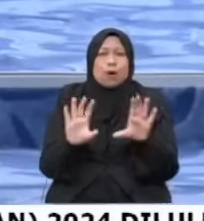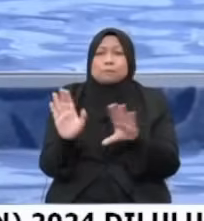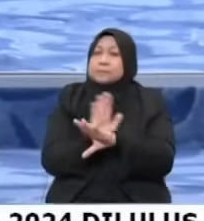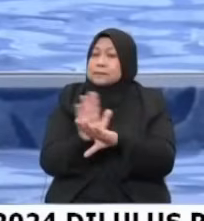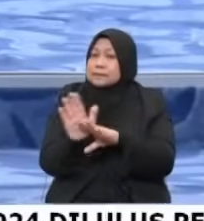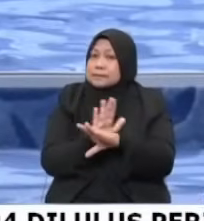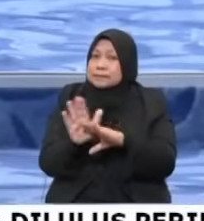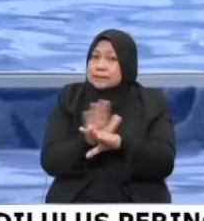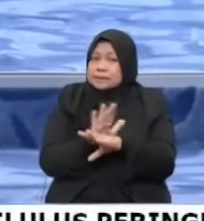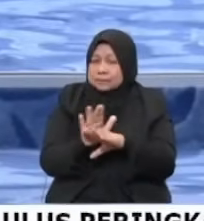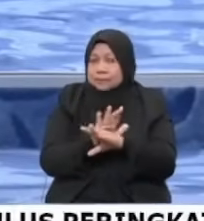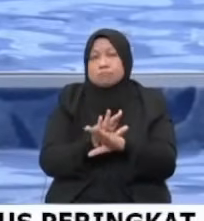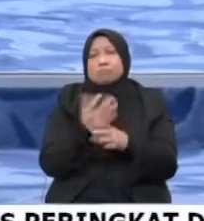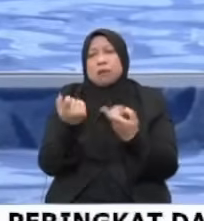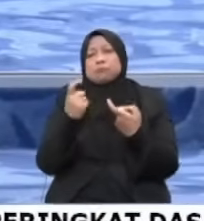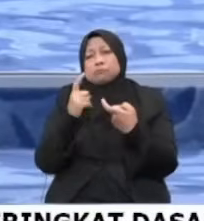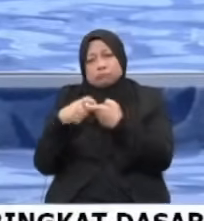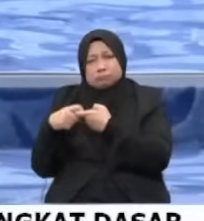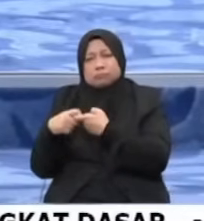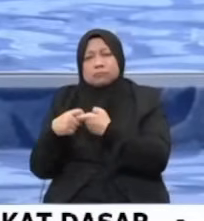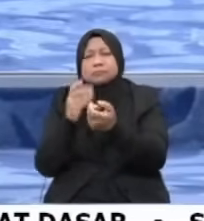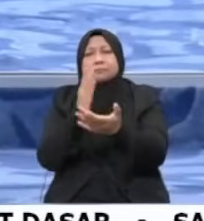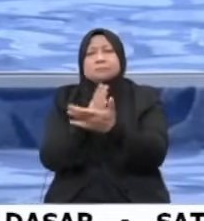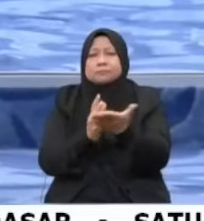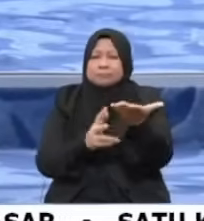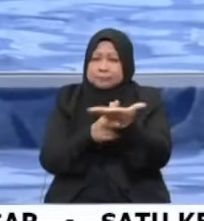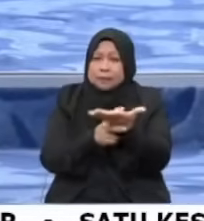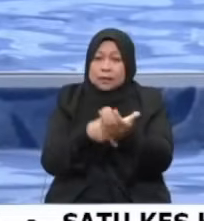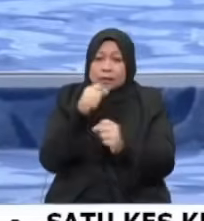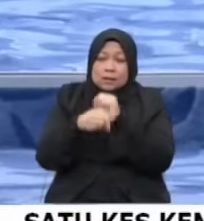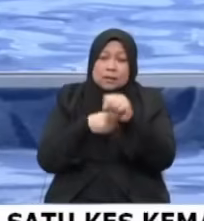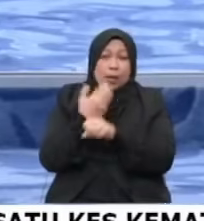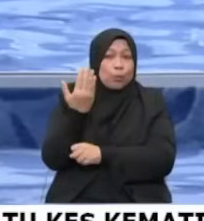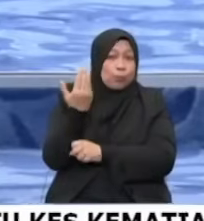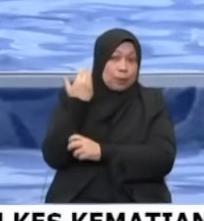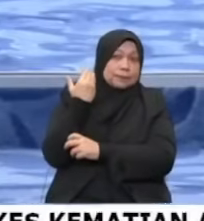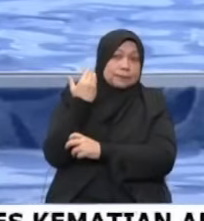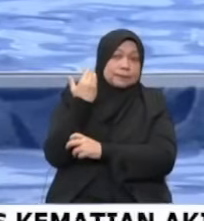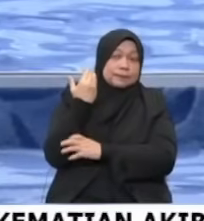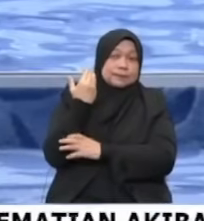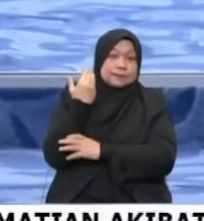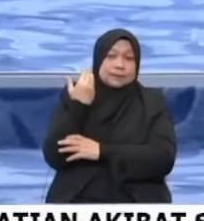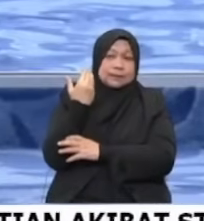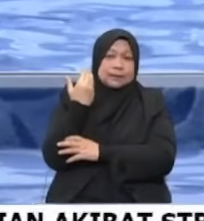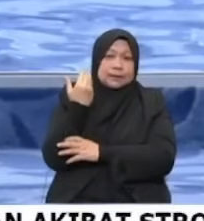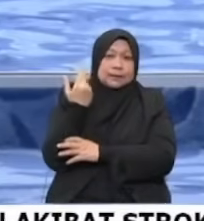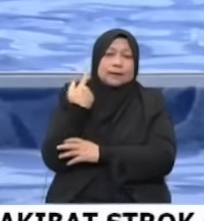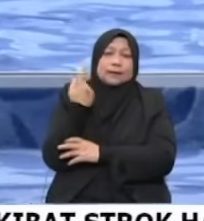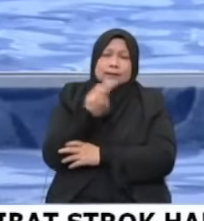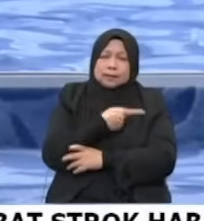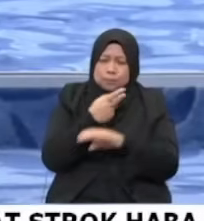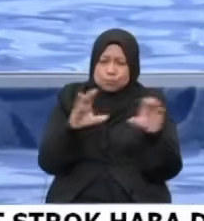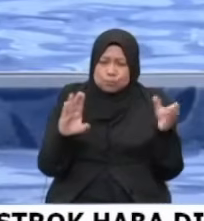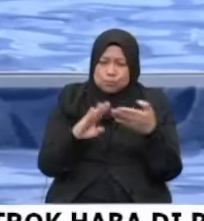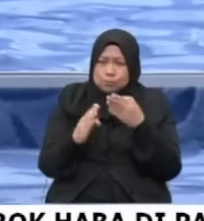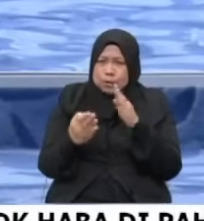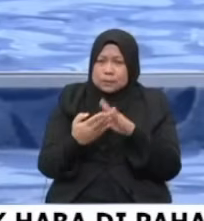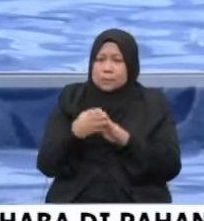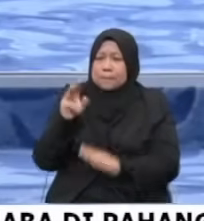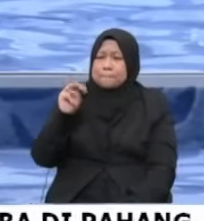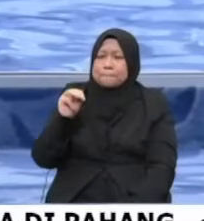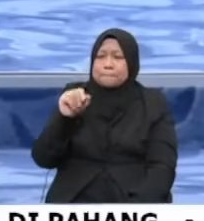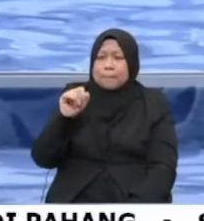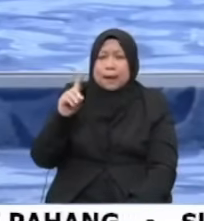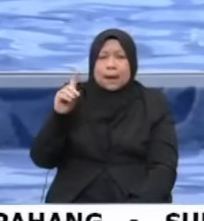masih tersangkut maka tahun lalu kita bentuk di bawah Mida